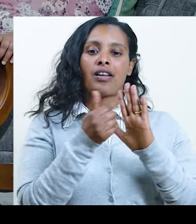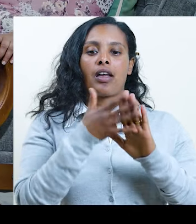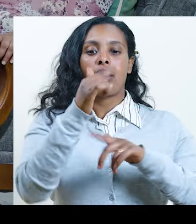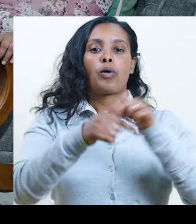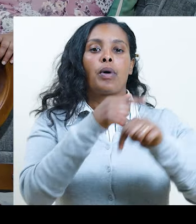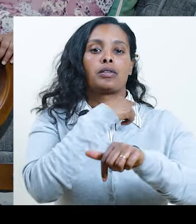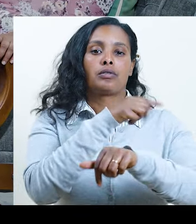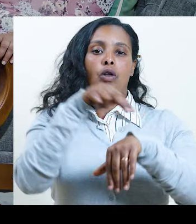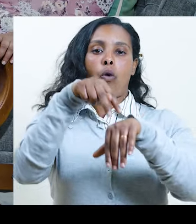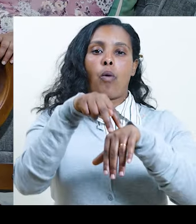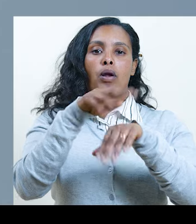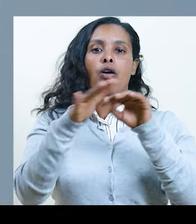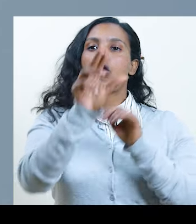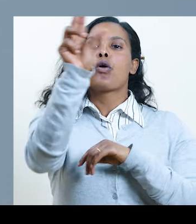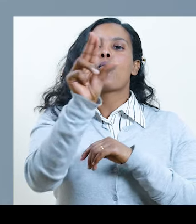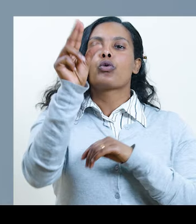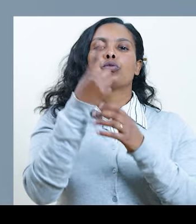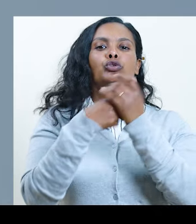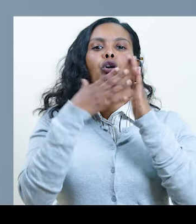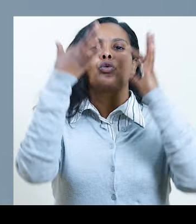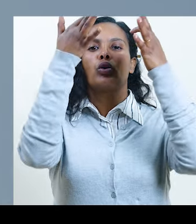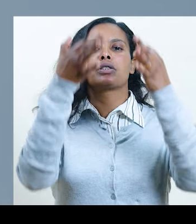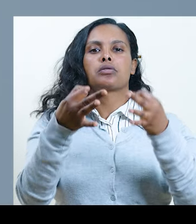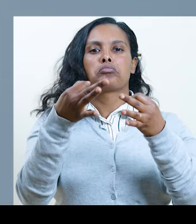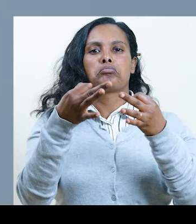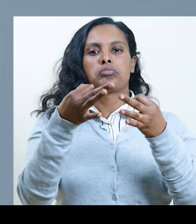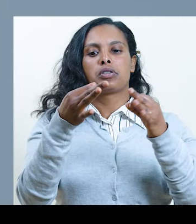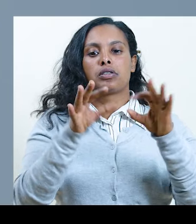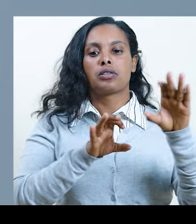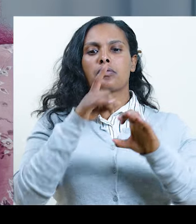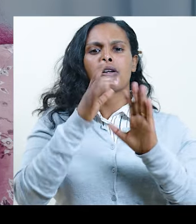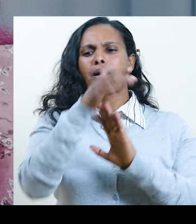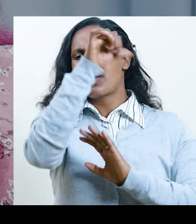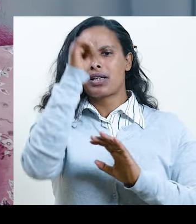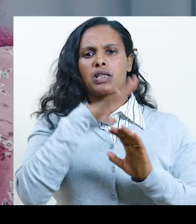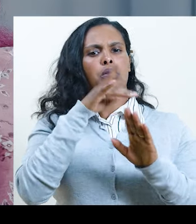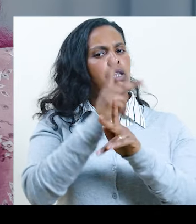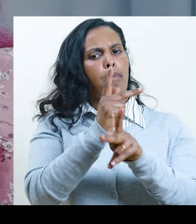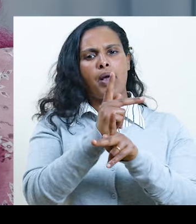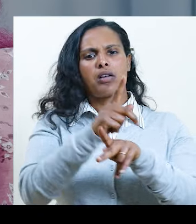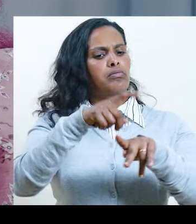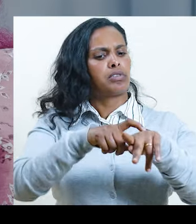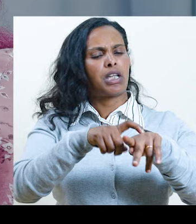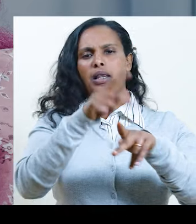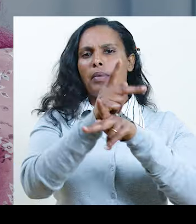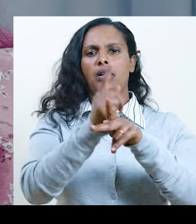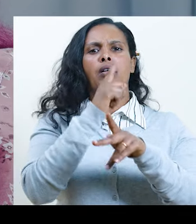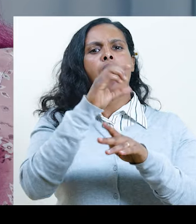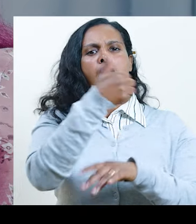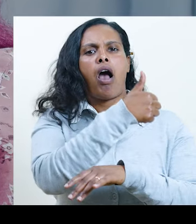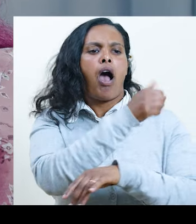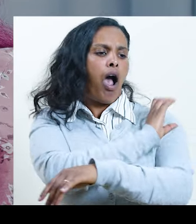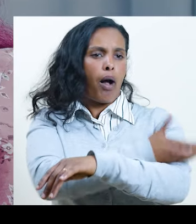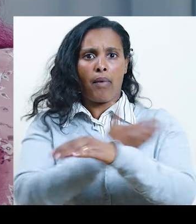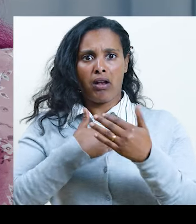አሁን እኔ የሄድኩበት ተቋም ላይ ነው የሚልሽ፣ ቦርዱ ብቻ እንዲወስንልኝ አድርግልኝ ስላቸው እንደ ማንኛውም ሰው ጠብቀሽ ታከሚ፣